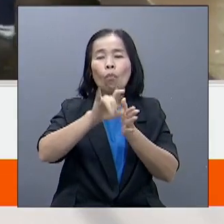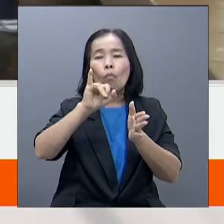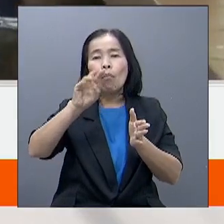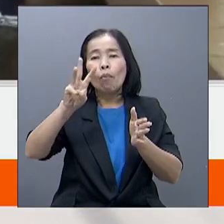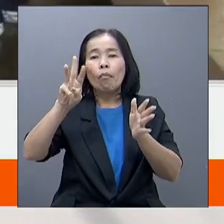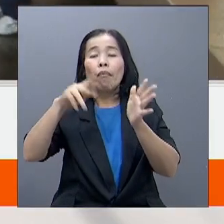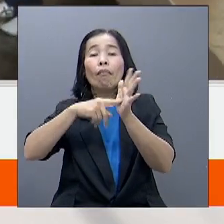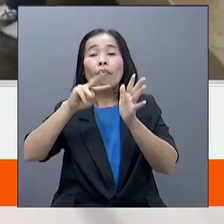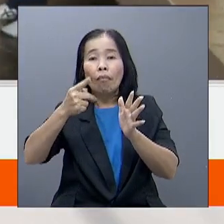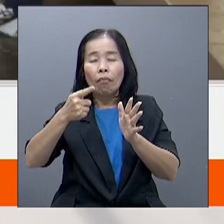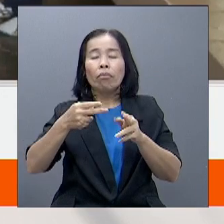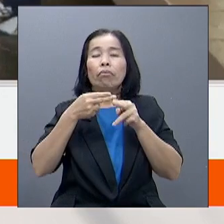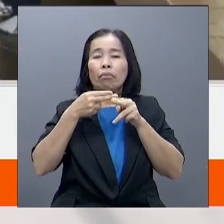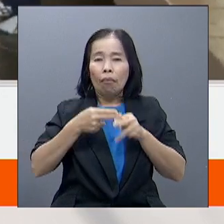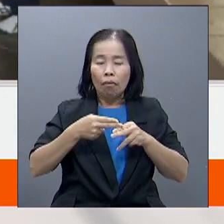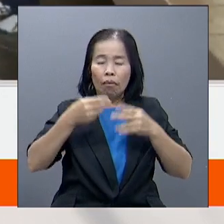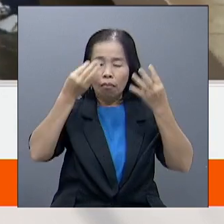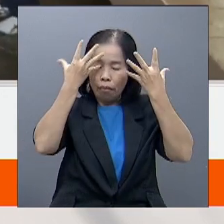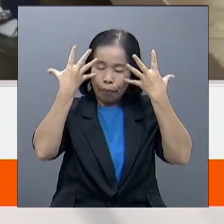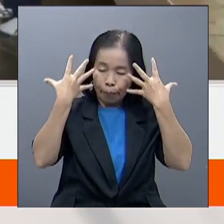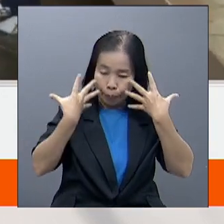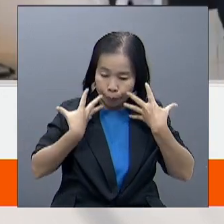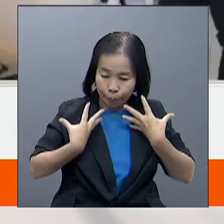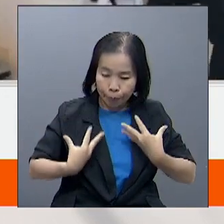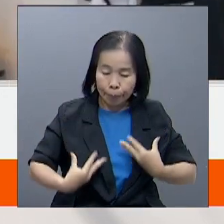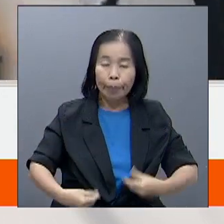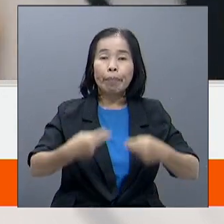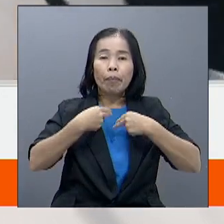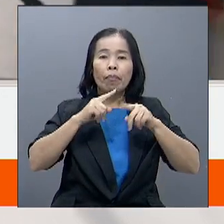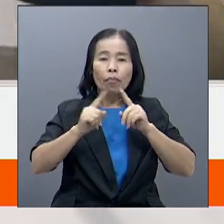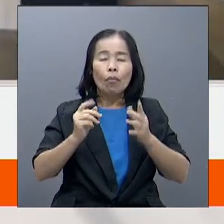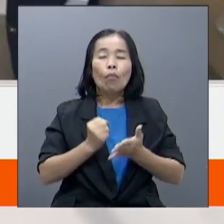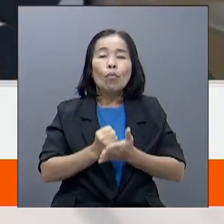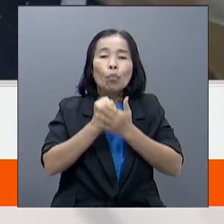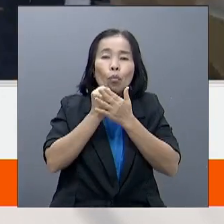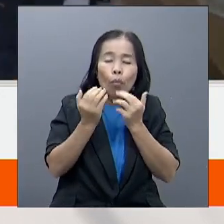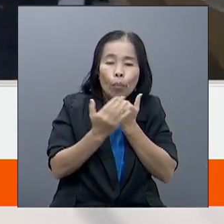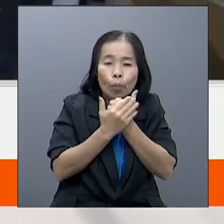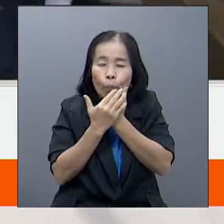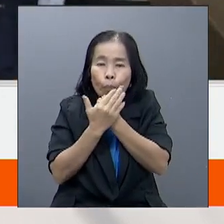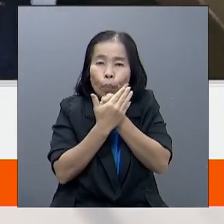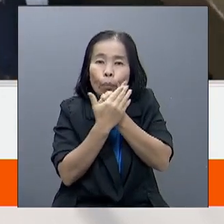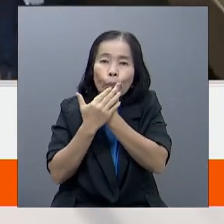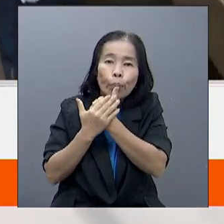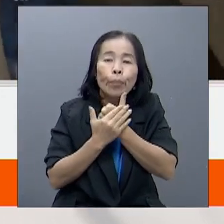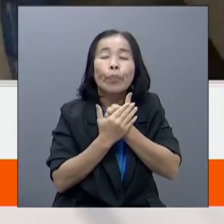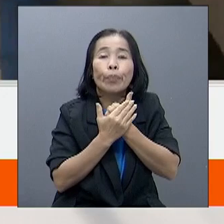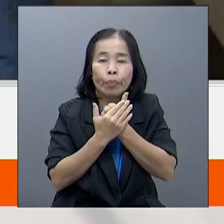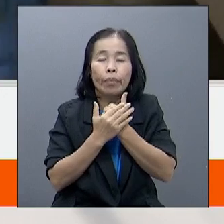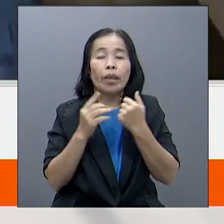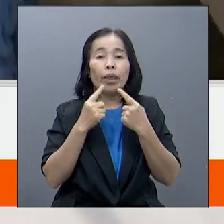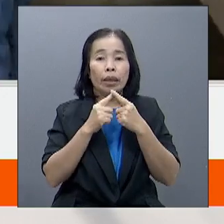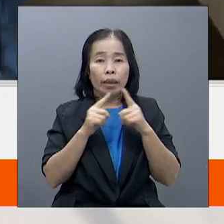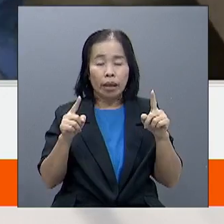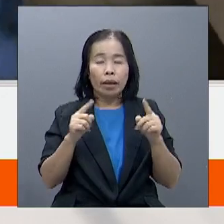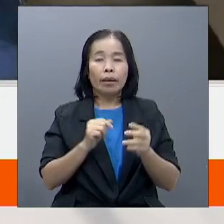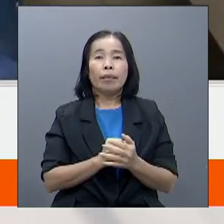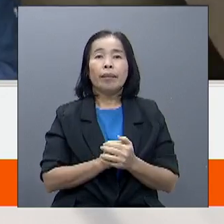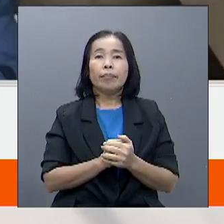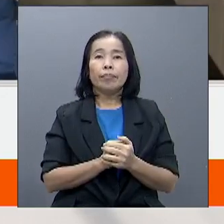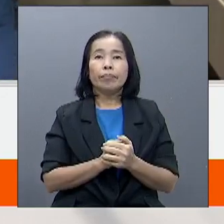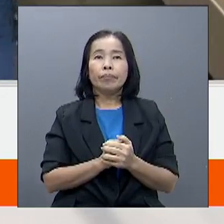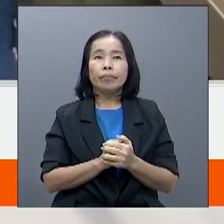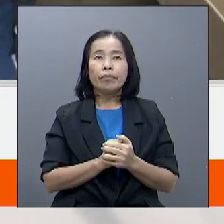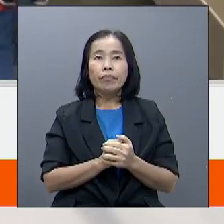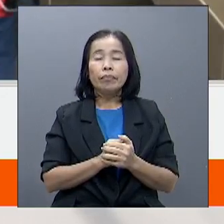เองได้โดยการอาศัยรักษาแบบประคับประคองนะครับแล้วก็แต่ว่าประคับประคองคือดูอาการ